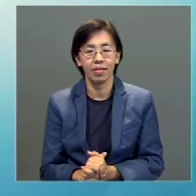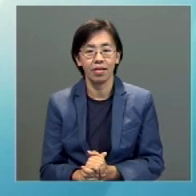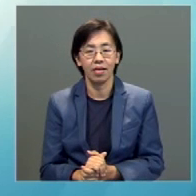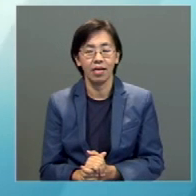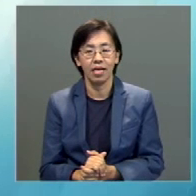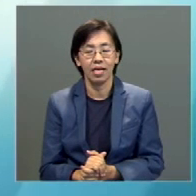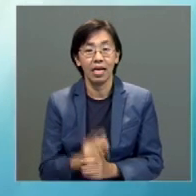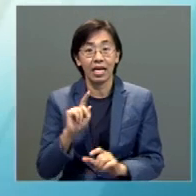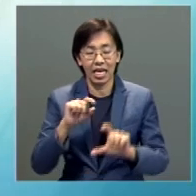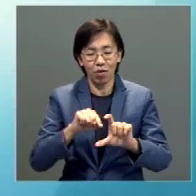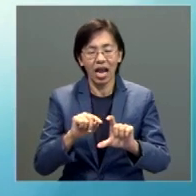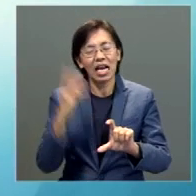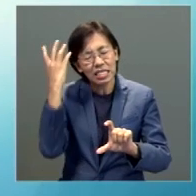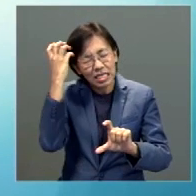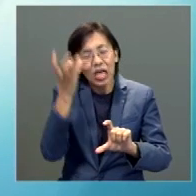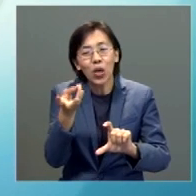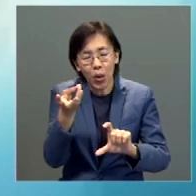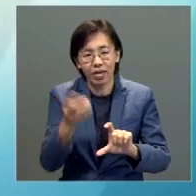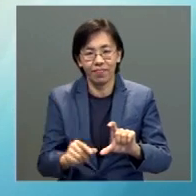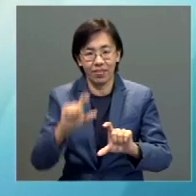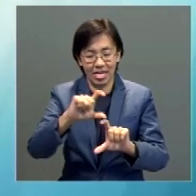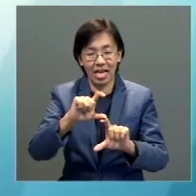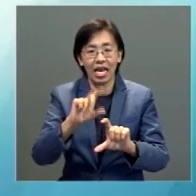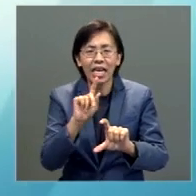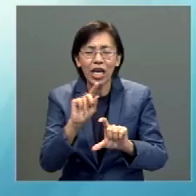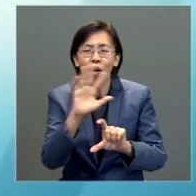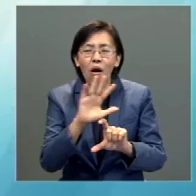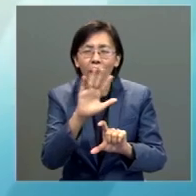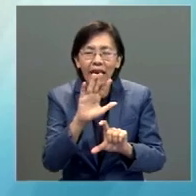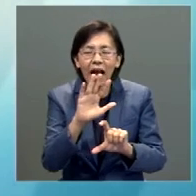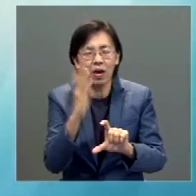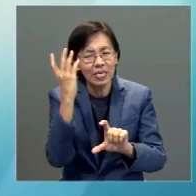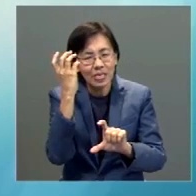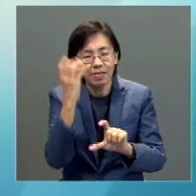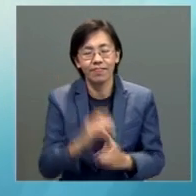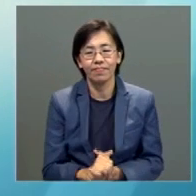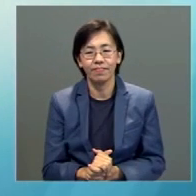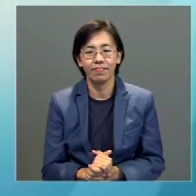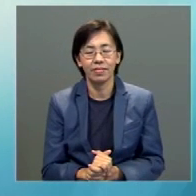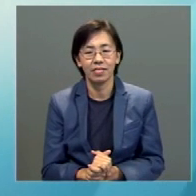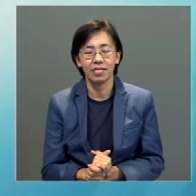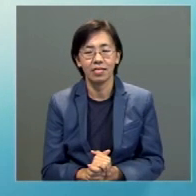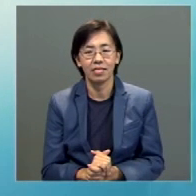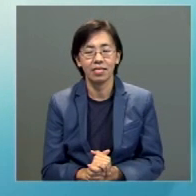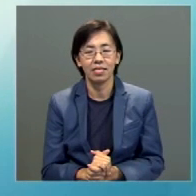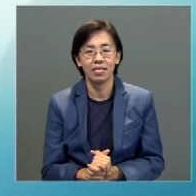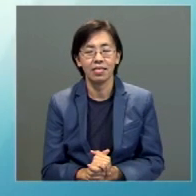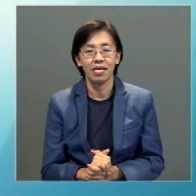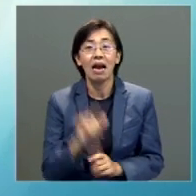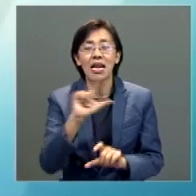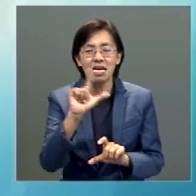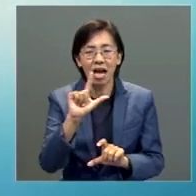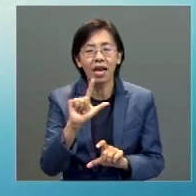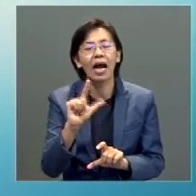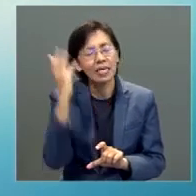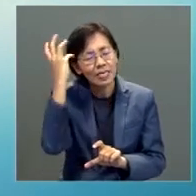ขียวนี่ก็เครียดน้อยเขียวอ่อนก็เครียดขึ้นมาหน่อยหนึ่งนะครับถ้าเป็นสีของเหลืองก็เครียด